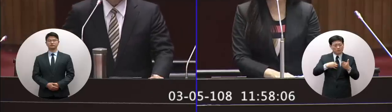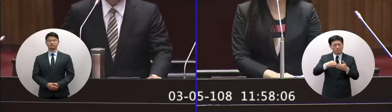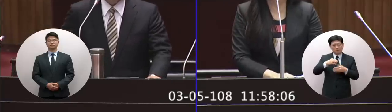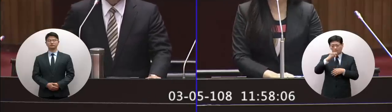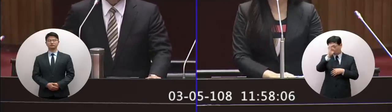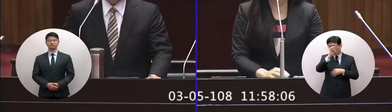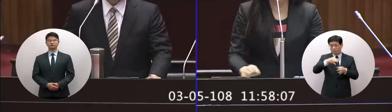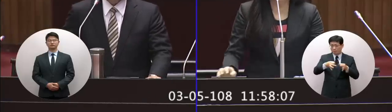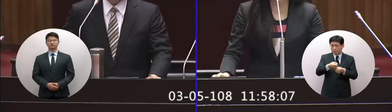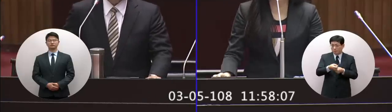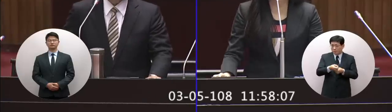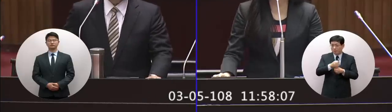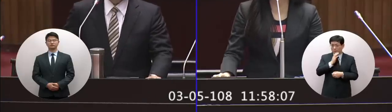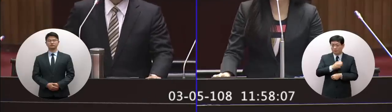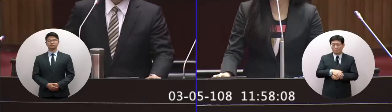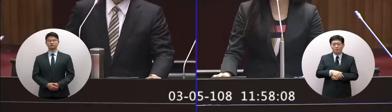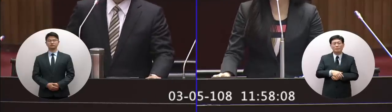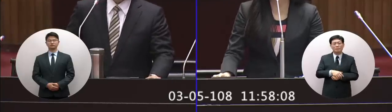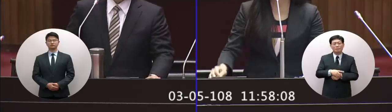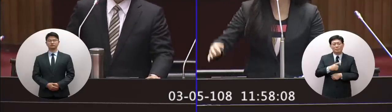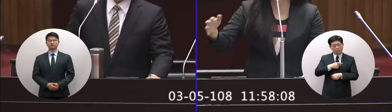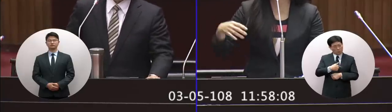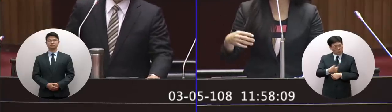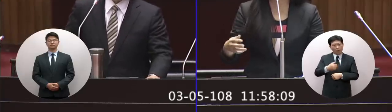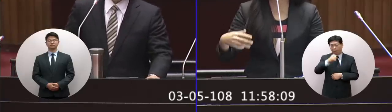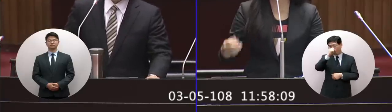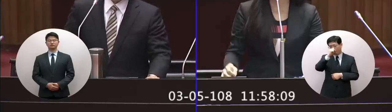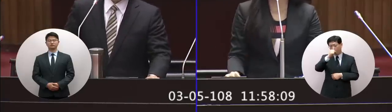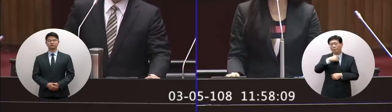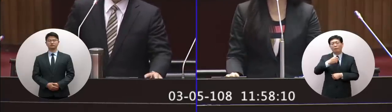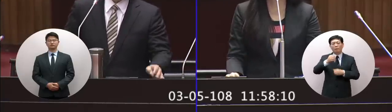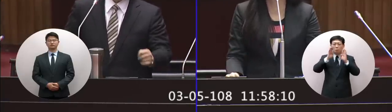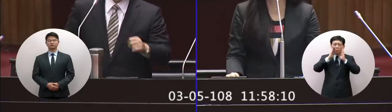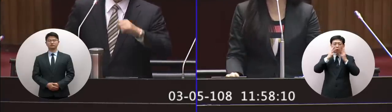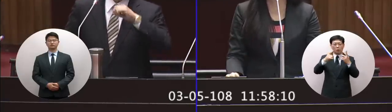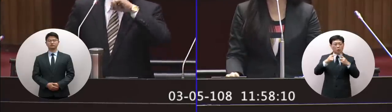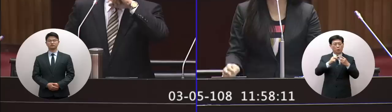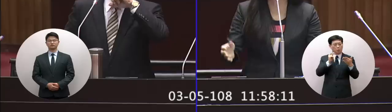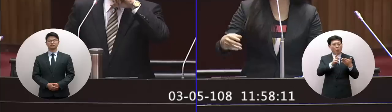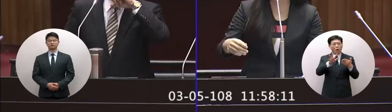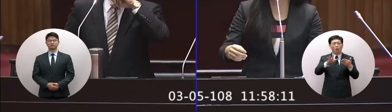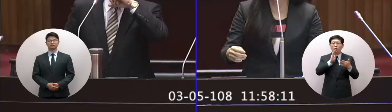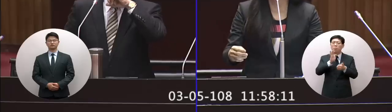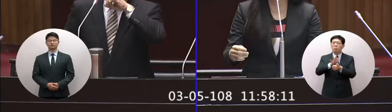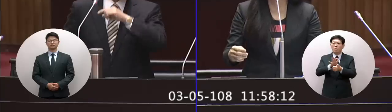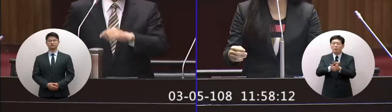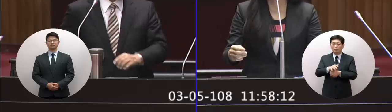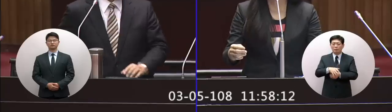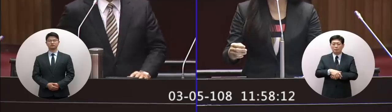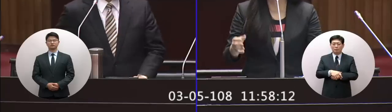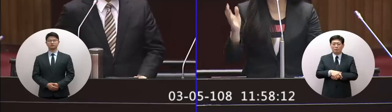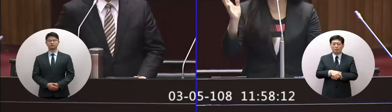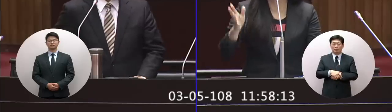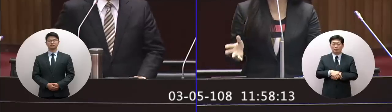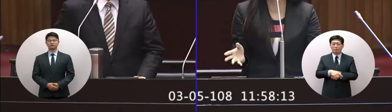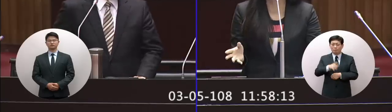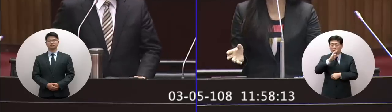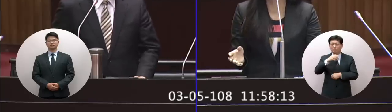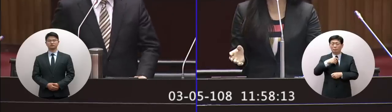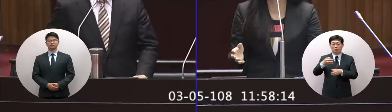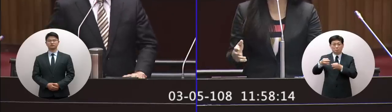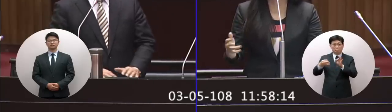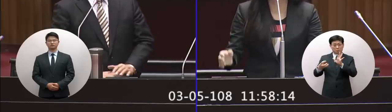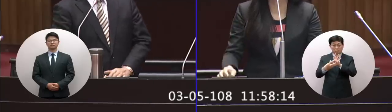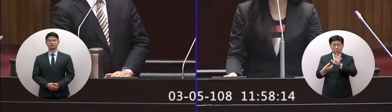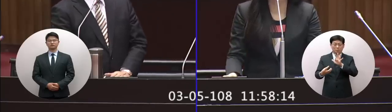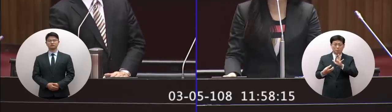绩哦。那我想说，哎，我就好心说，哎，那没关系，我脸书很多人在看呐、啊，那我帮你们这个扛棒po上去